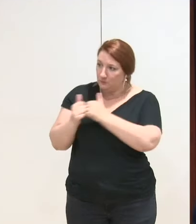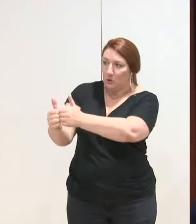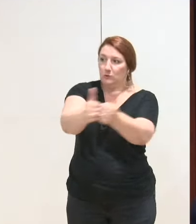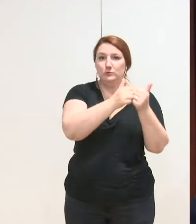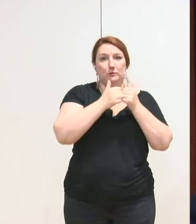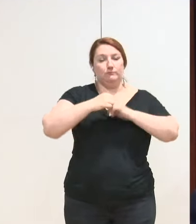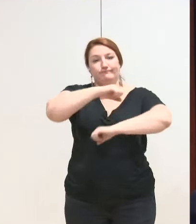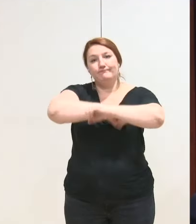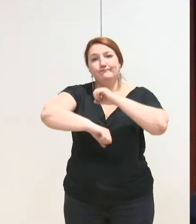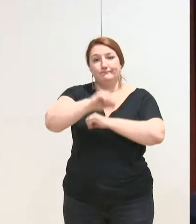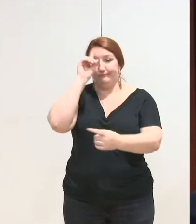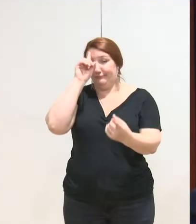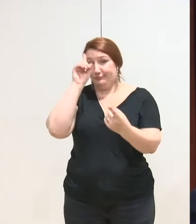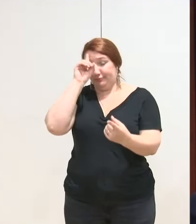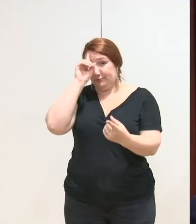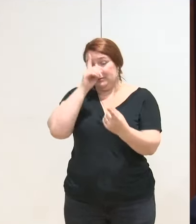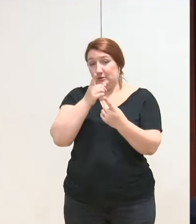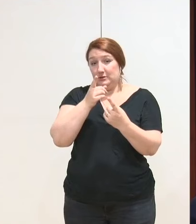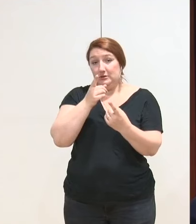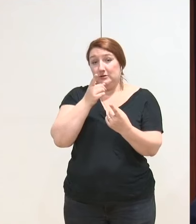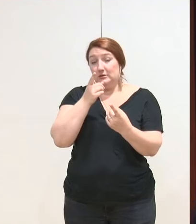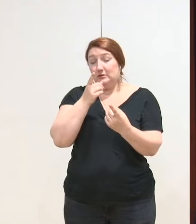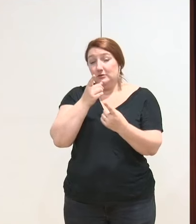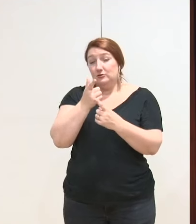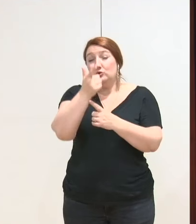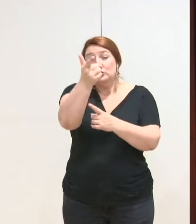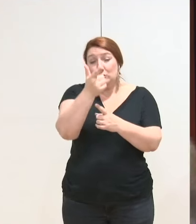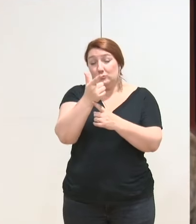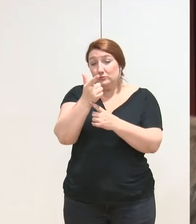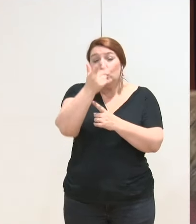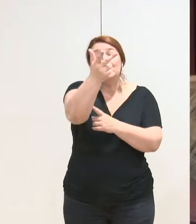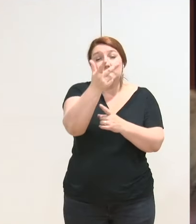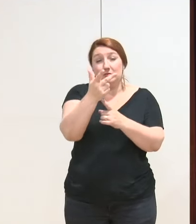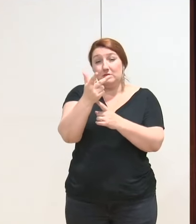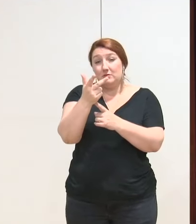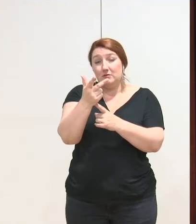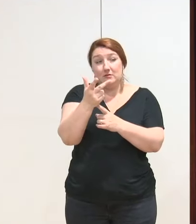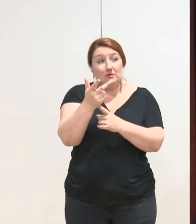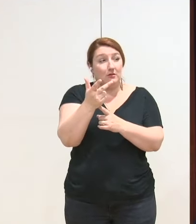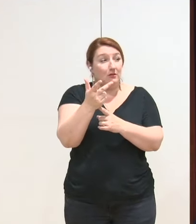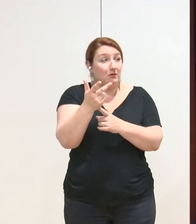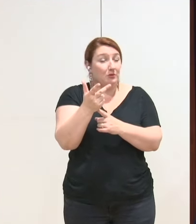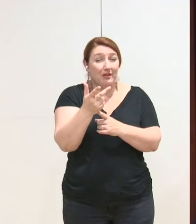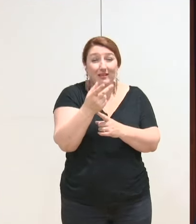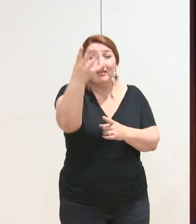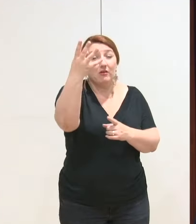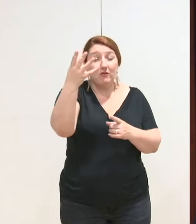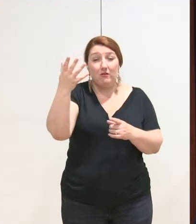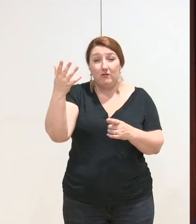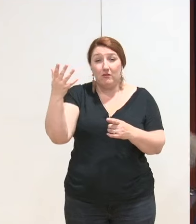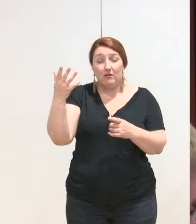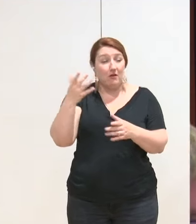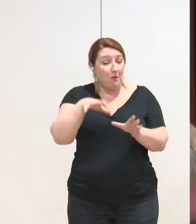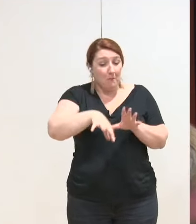dans 2 ans dans 3 ans et à la fin du mandat ce débat n'aura pas avancé mais les Grenoblois en seront les premières victimes